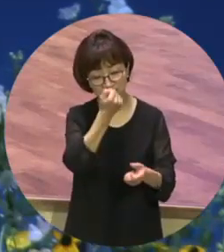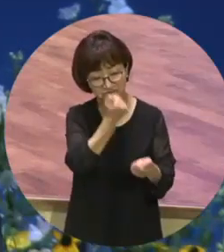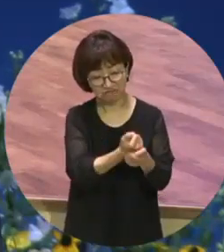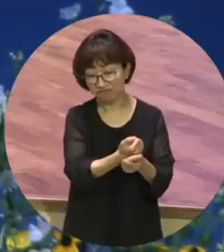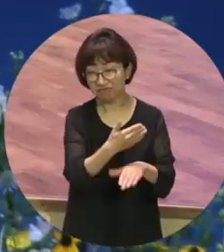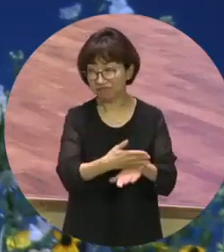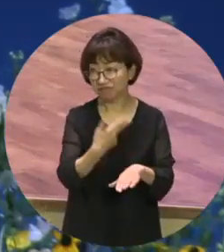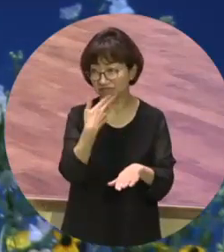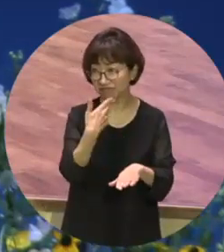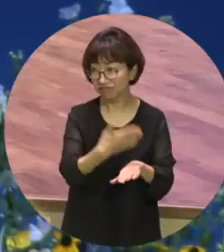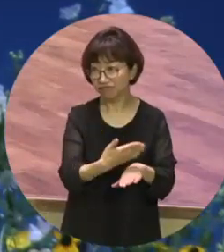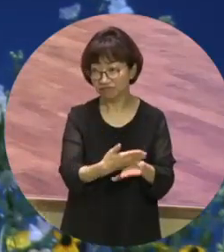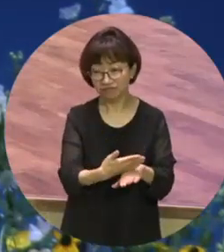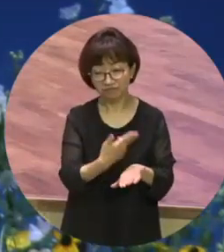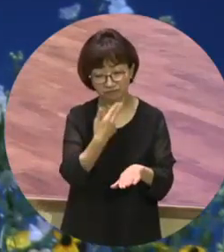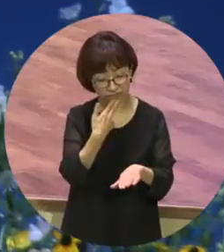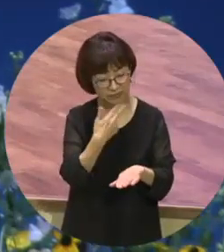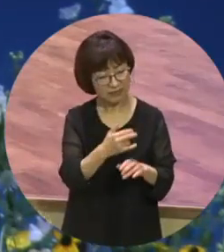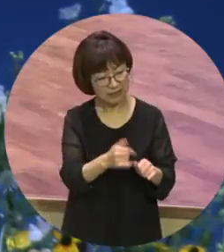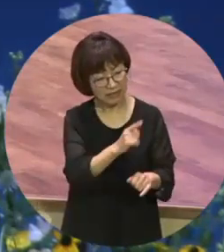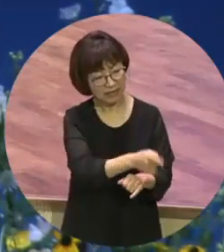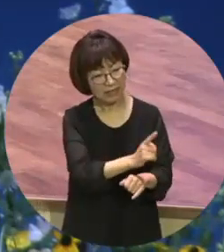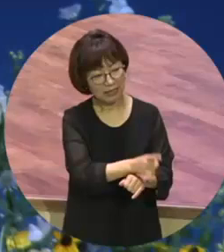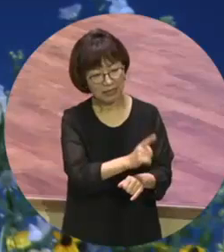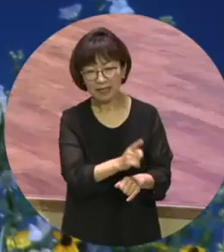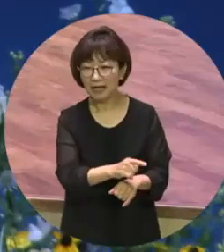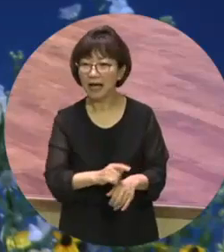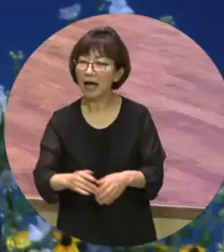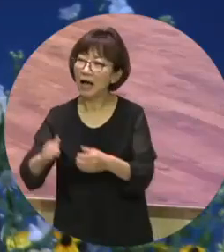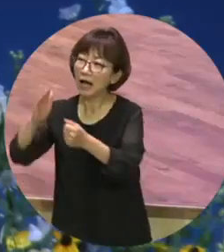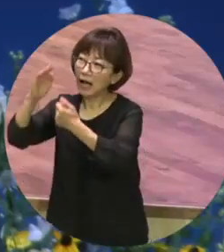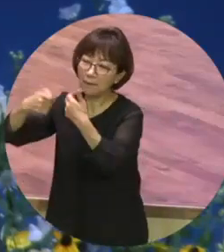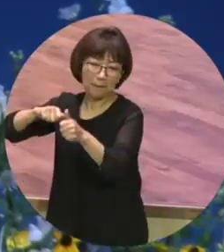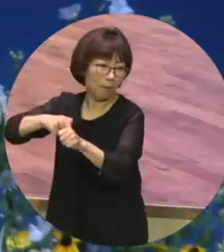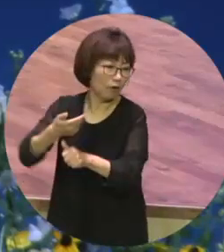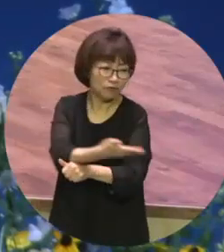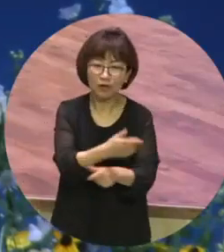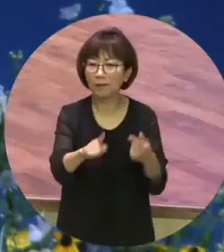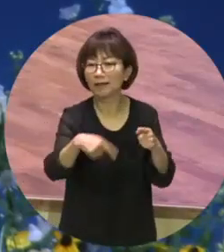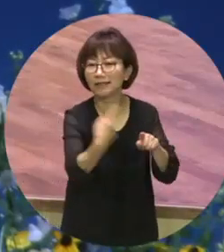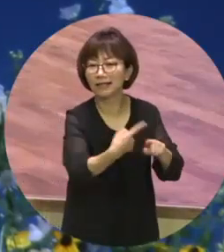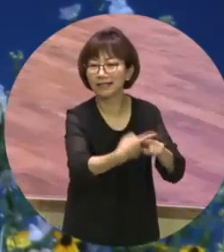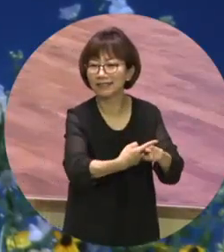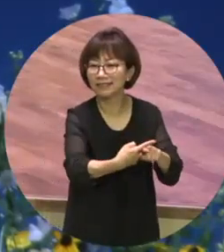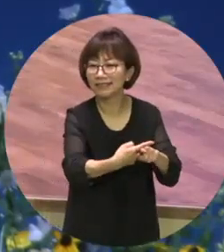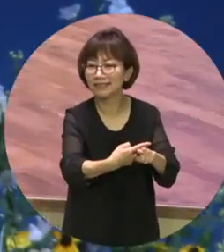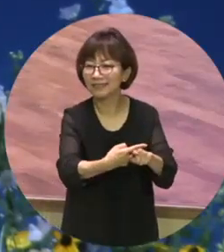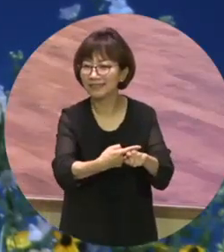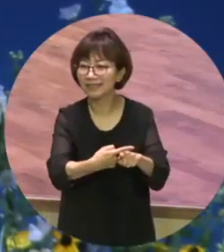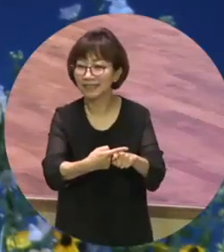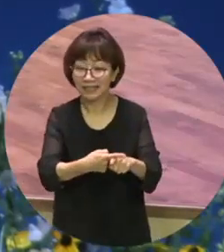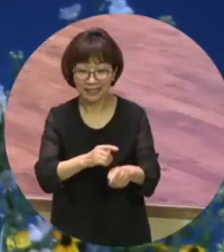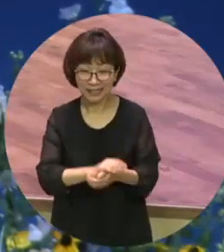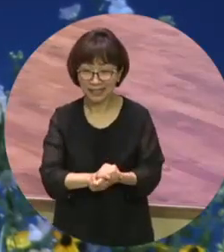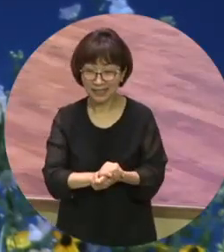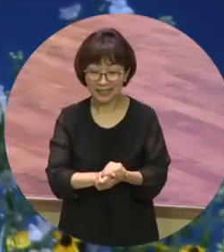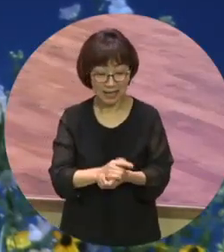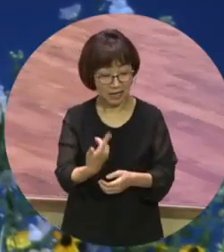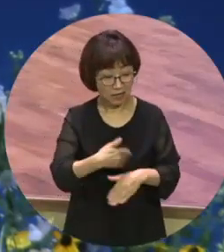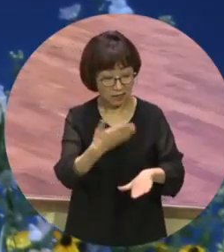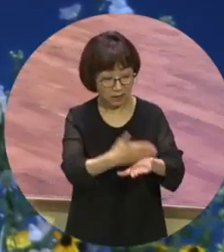형벌이기 때문이다 그랬어. 의미 있죠. 감사할 줄 감사 안 한다고 벌할 법이 없습니다.